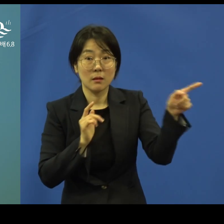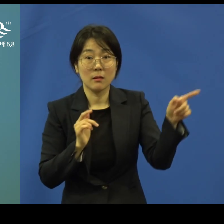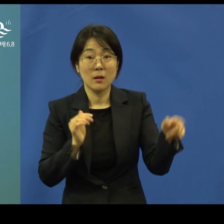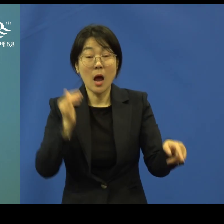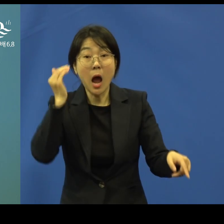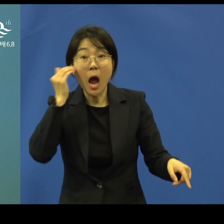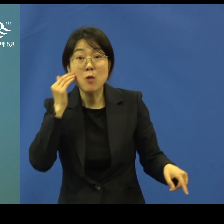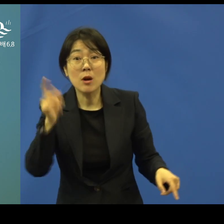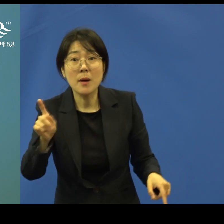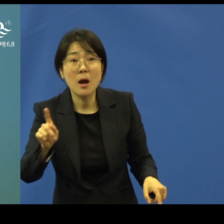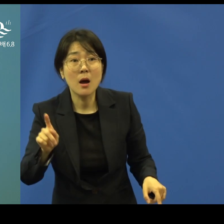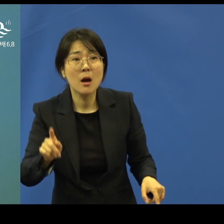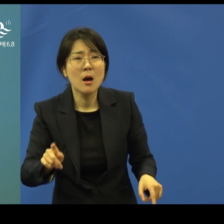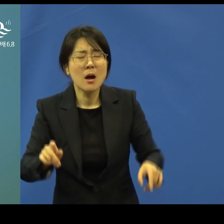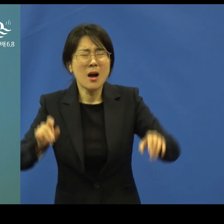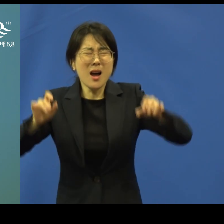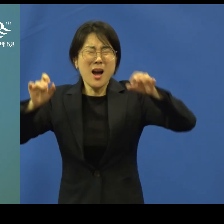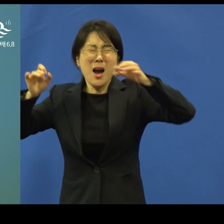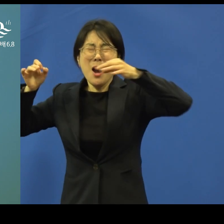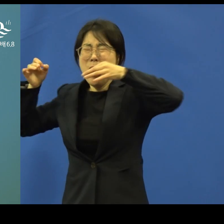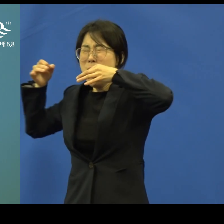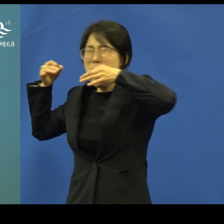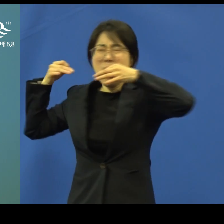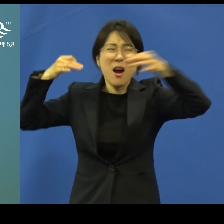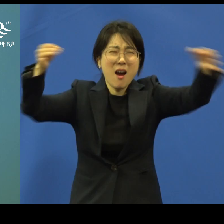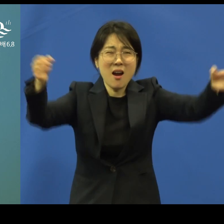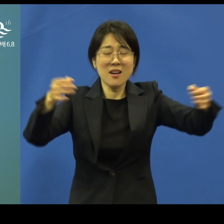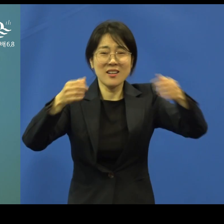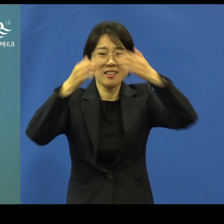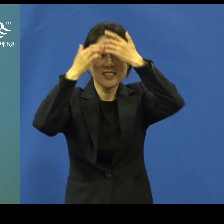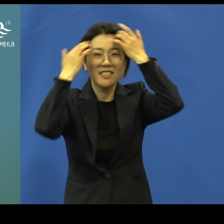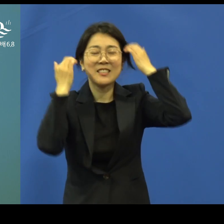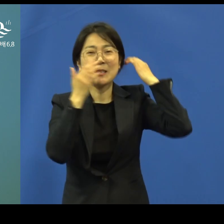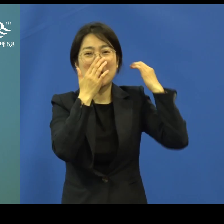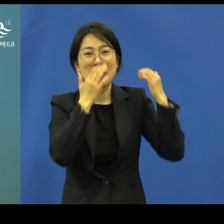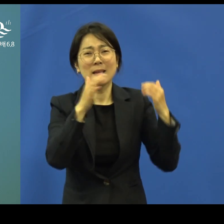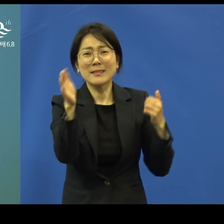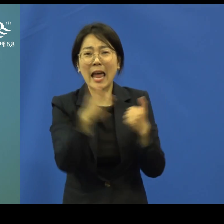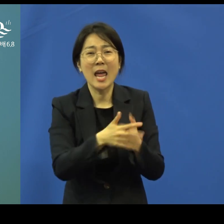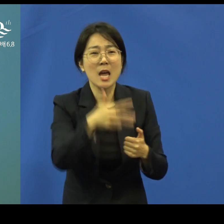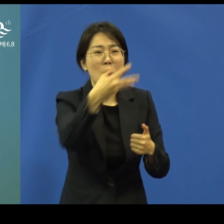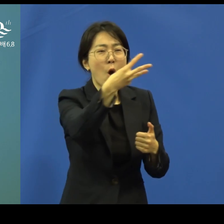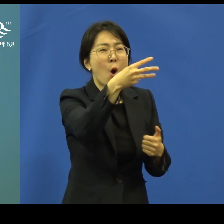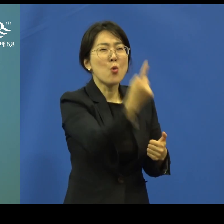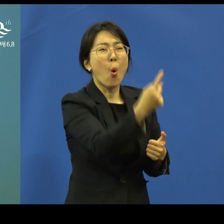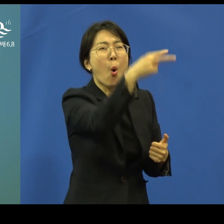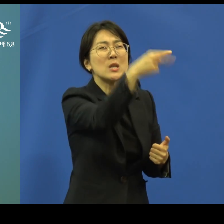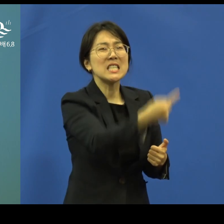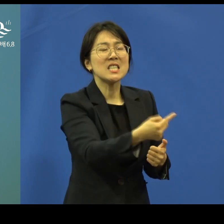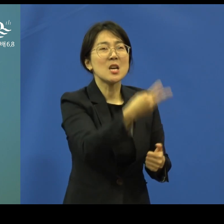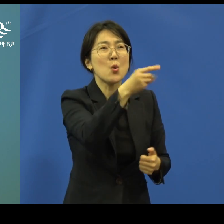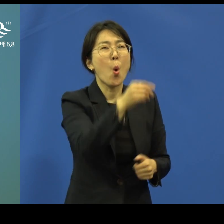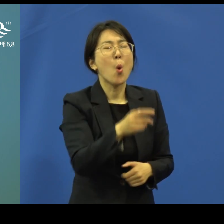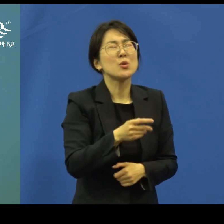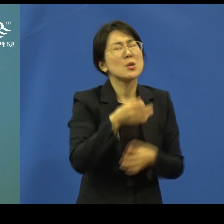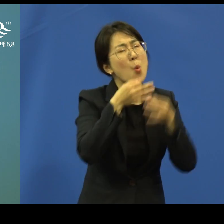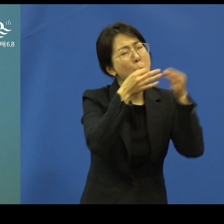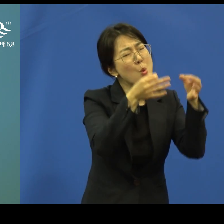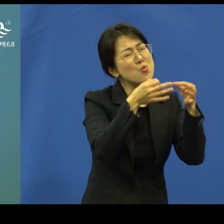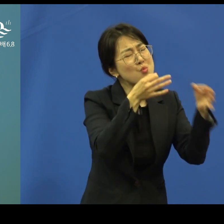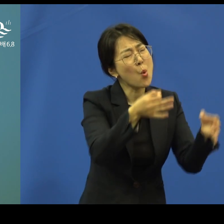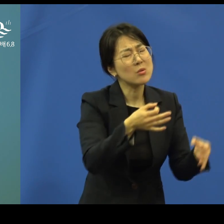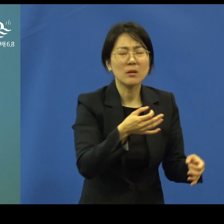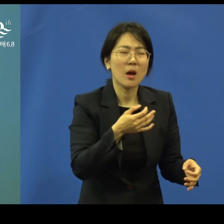Lord, Lord. 근데 안 살아나. 그래서 한국말로 주여, 주여, 주여.